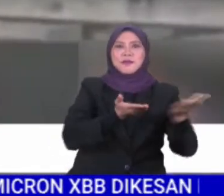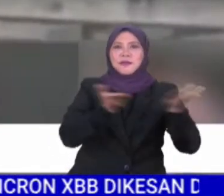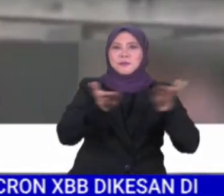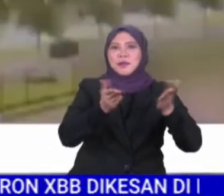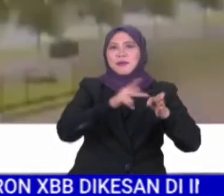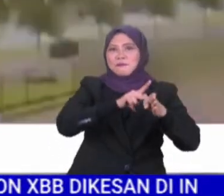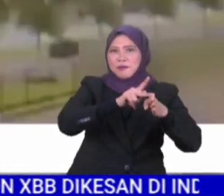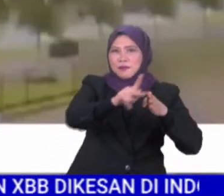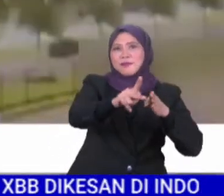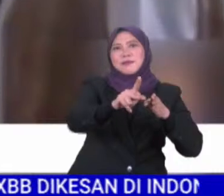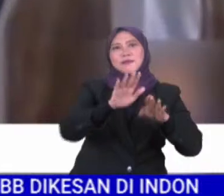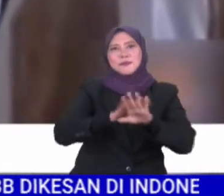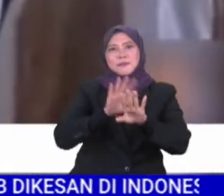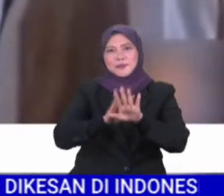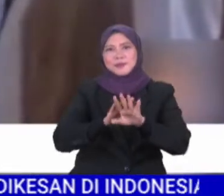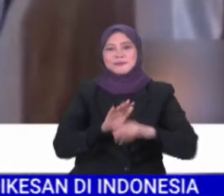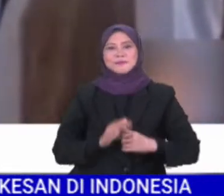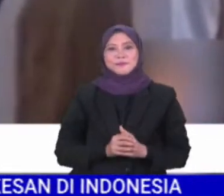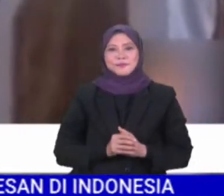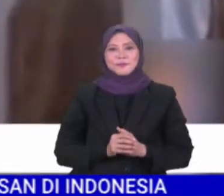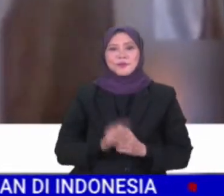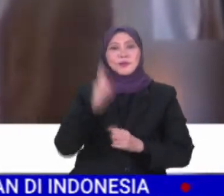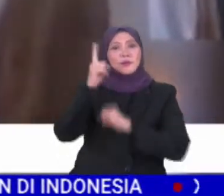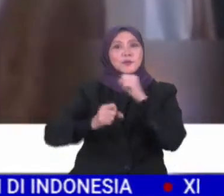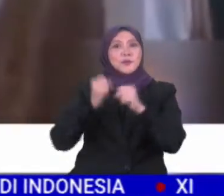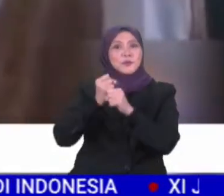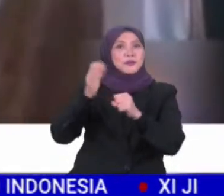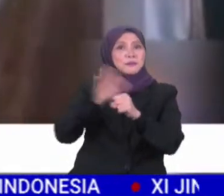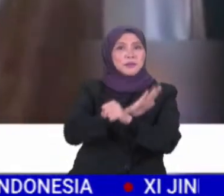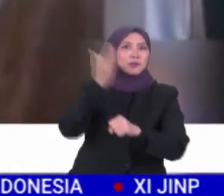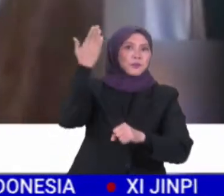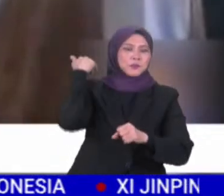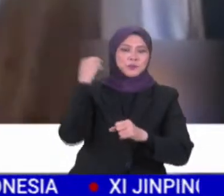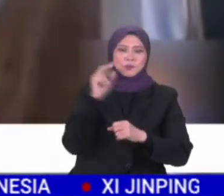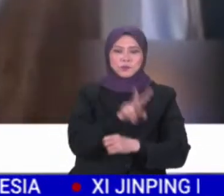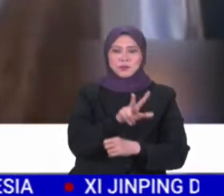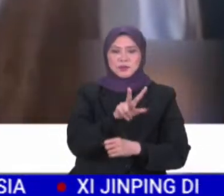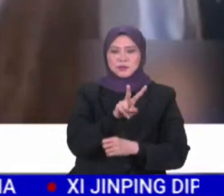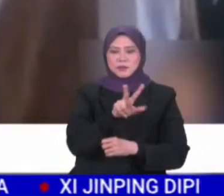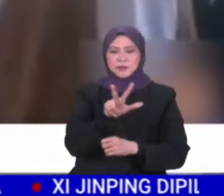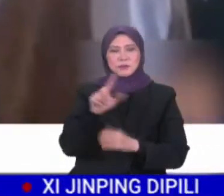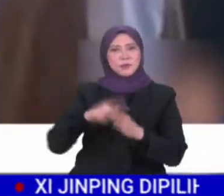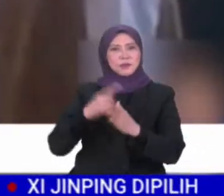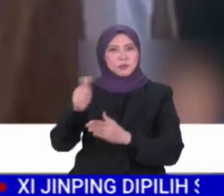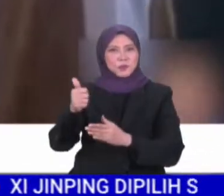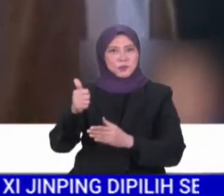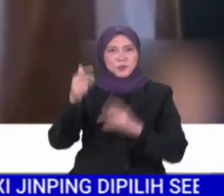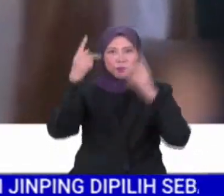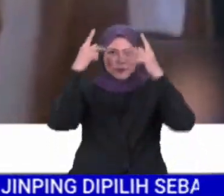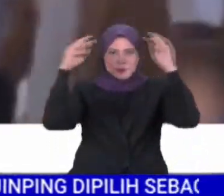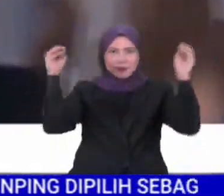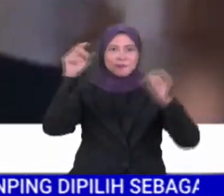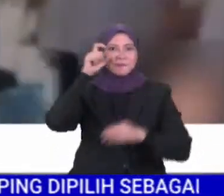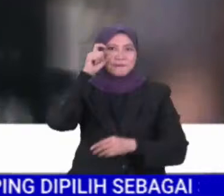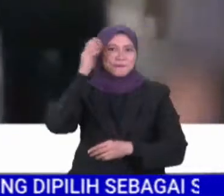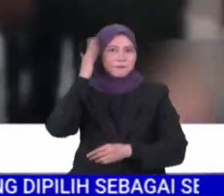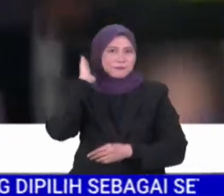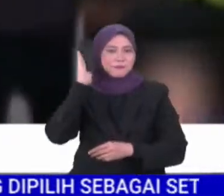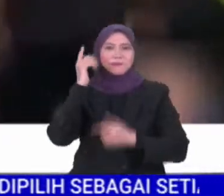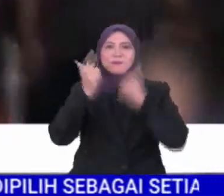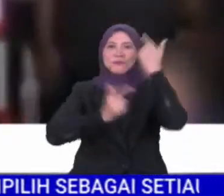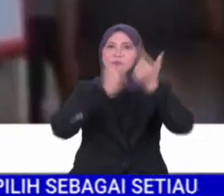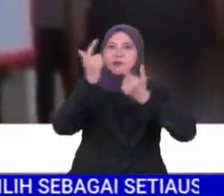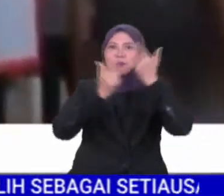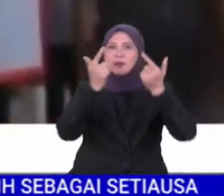pakar yang lebih ramai genap setahun lepas pada 23 Oktober perdana mencurity Ismail Sabri telah